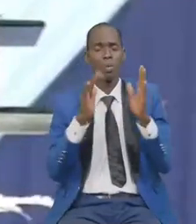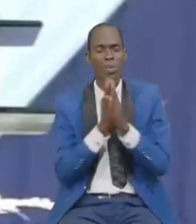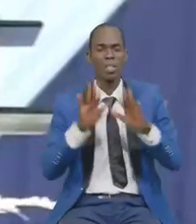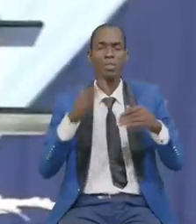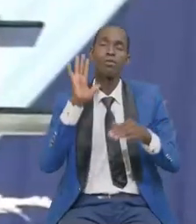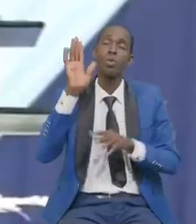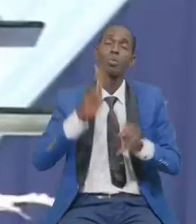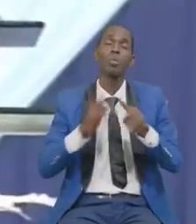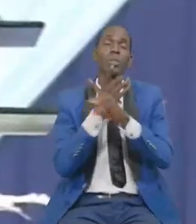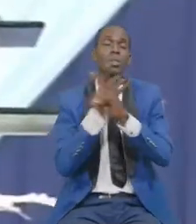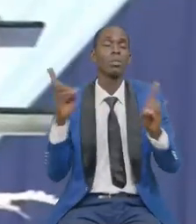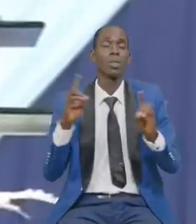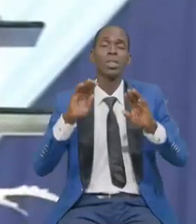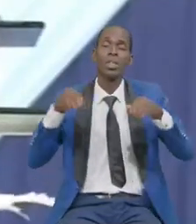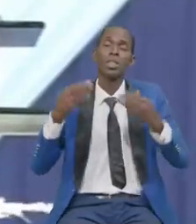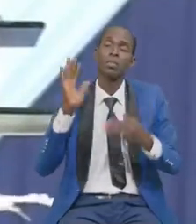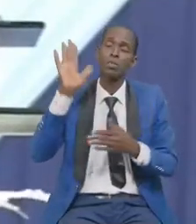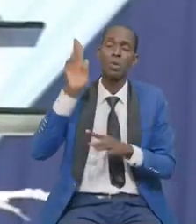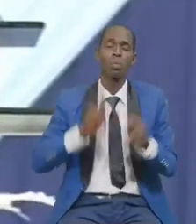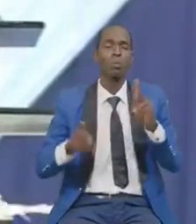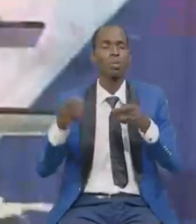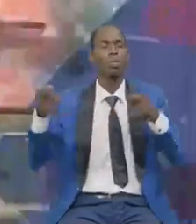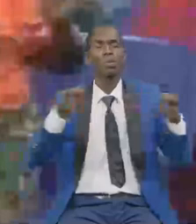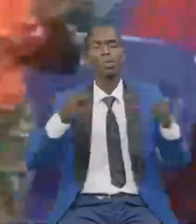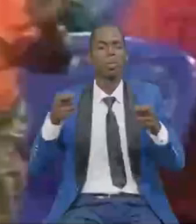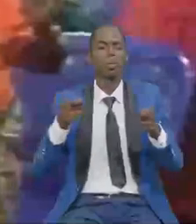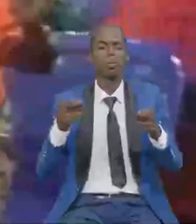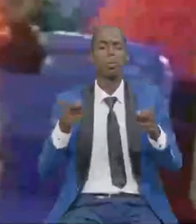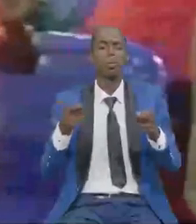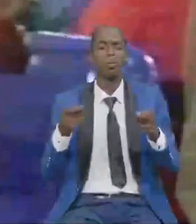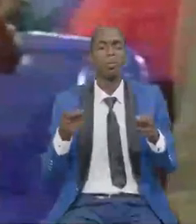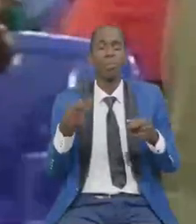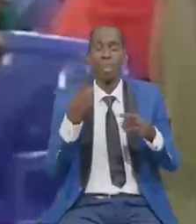peuple. Accorde la domination à ton peuple.